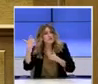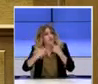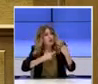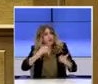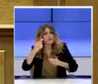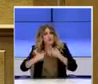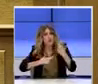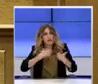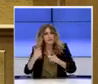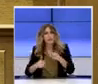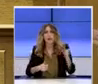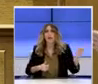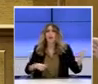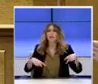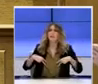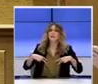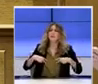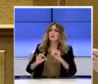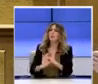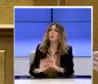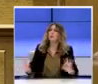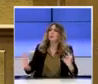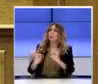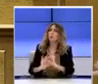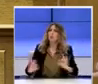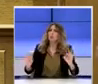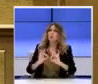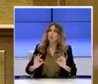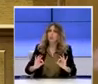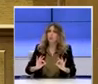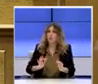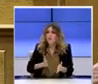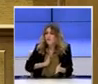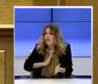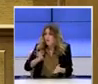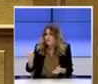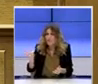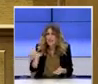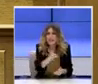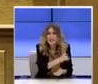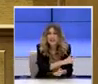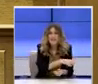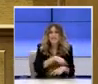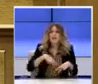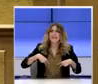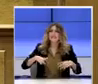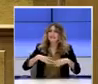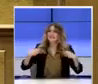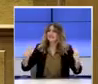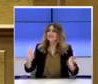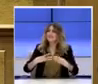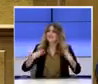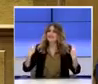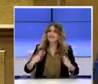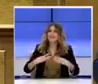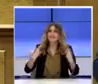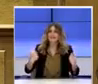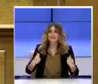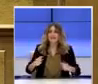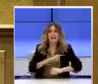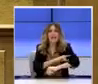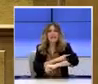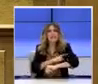διακυβεύονται, λέτε ότι όλα πάνε καλά. Αρνείστε να ακούσετε την κριτική των ειδικών. Αρνείστε να δώσετε